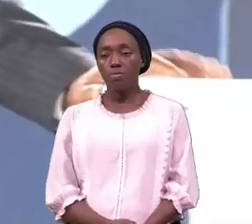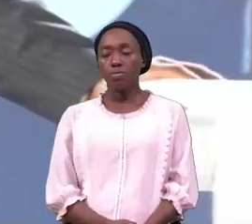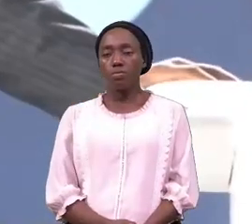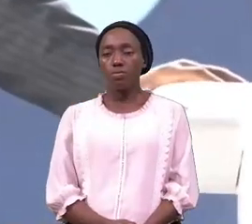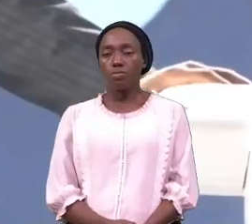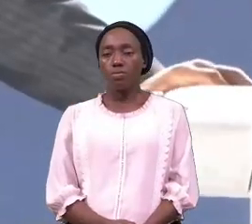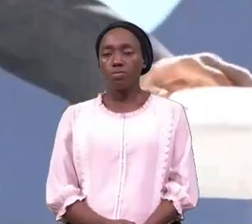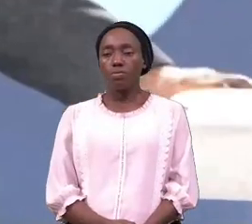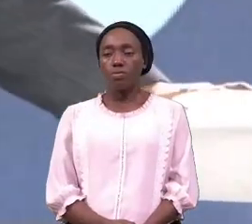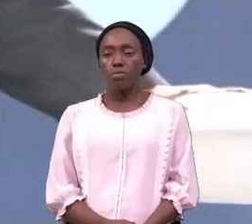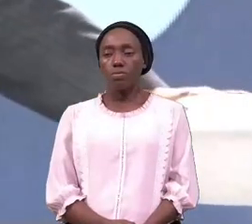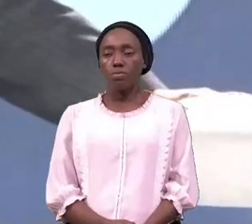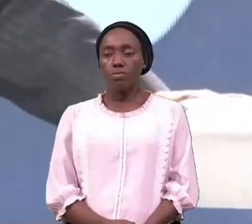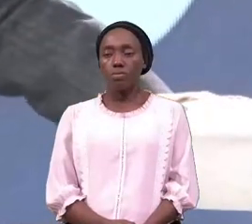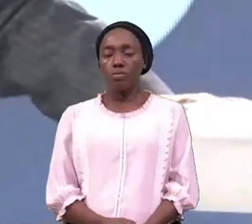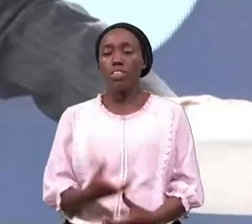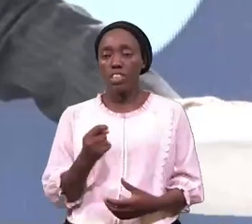incroyant?